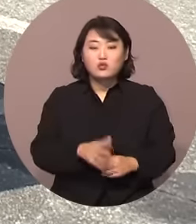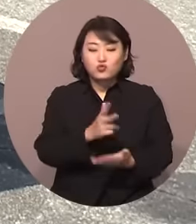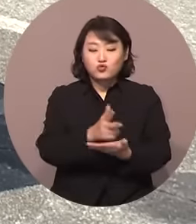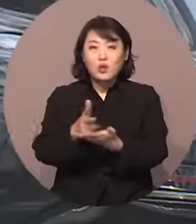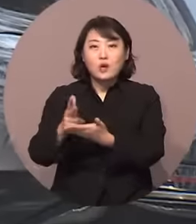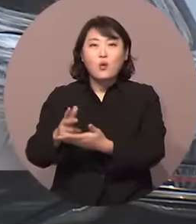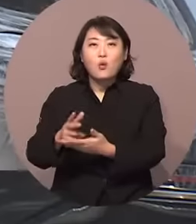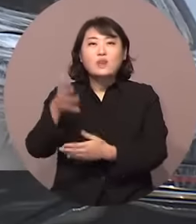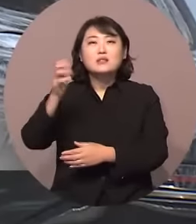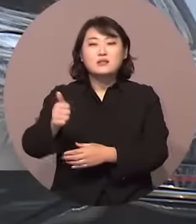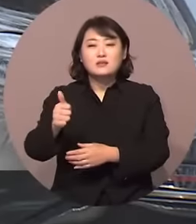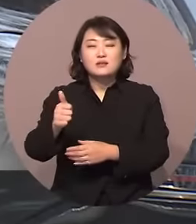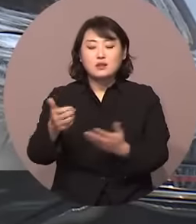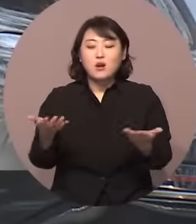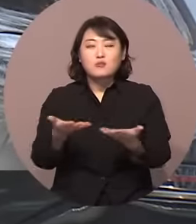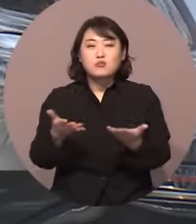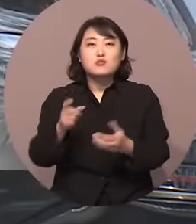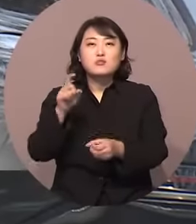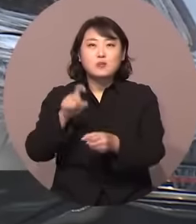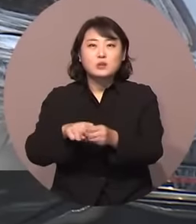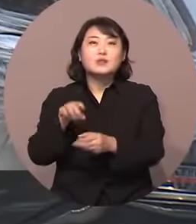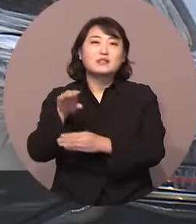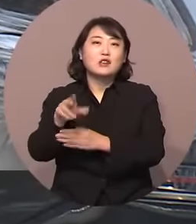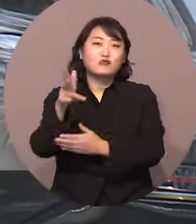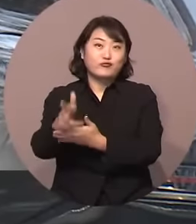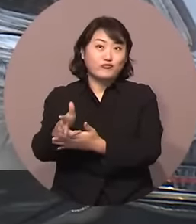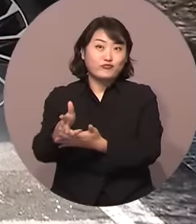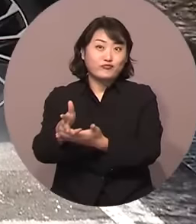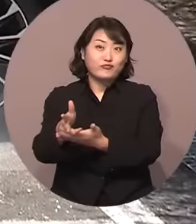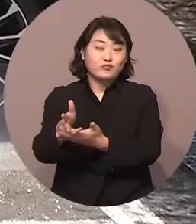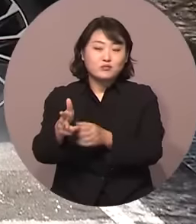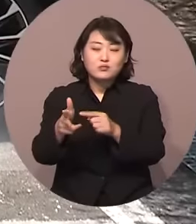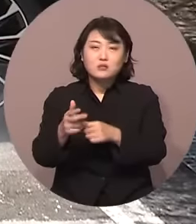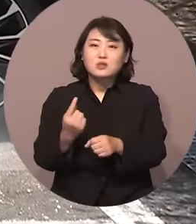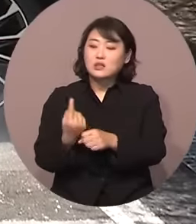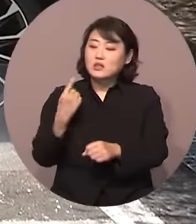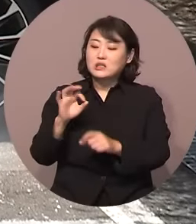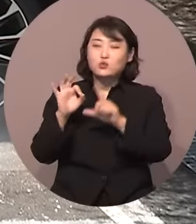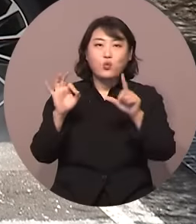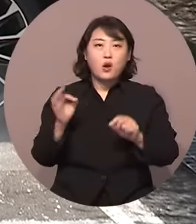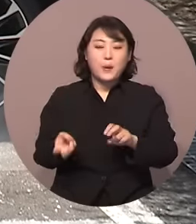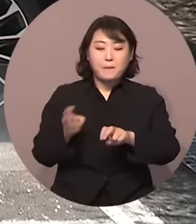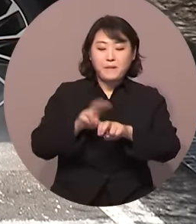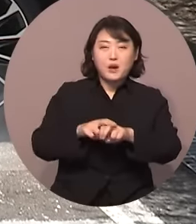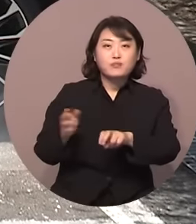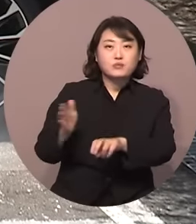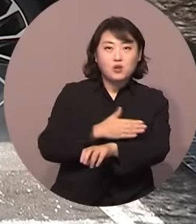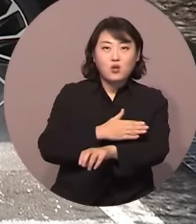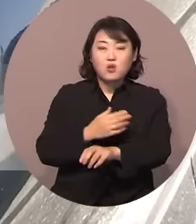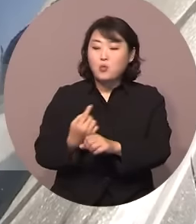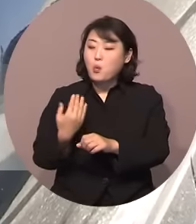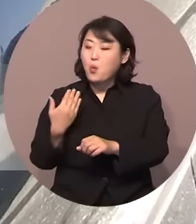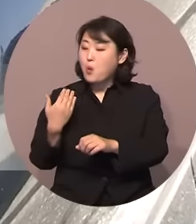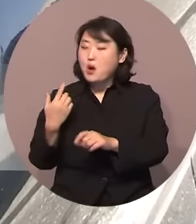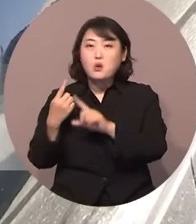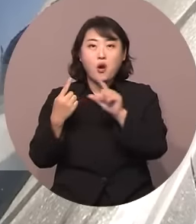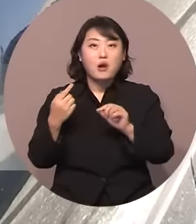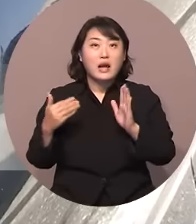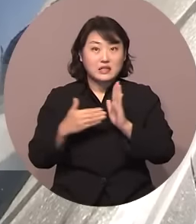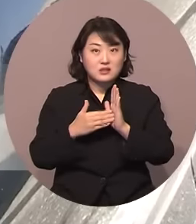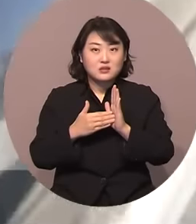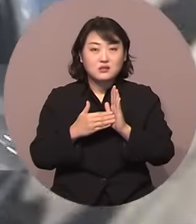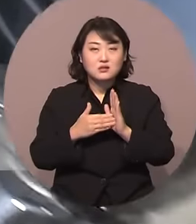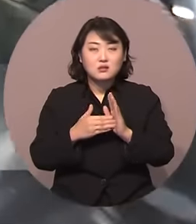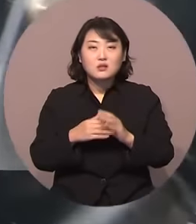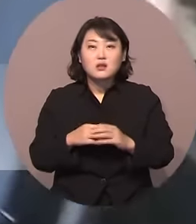원장 업무용 차량이 주되 있습니다 장은 지난해 10월 부위만 직후부터 지난 1월까지이 차를